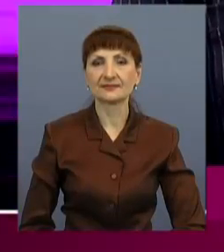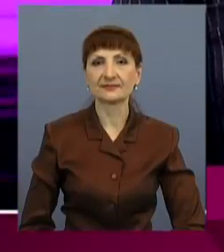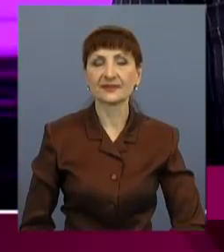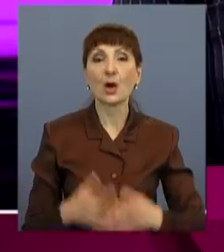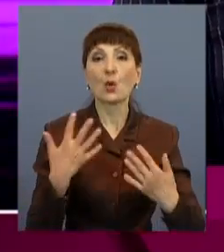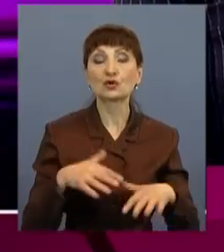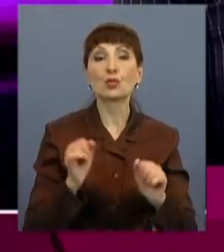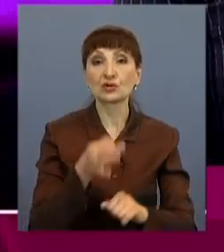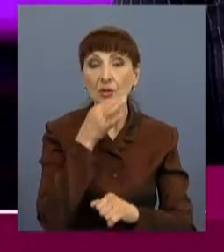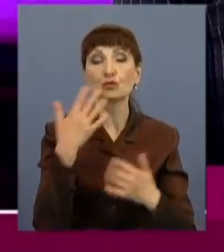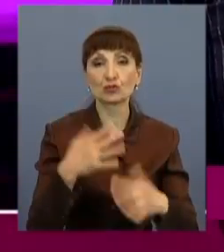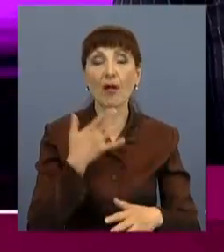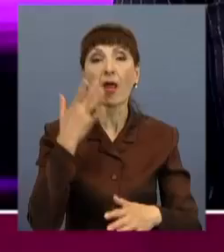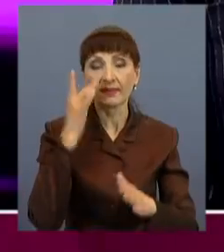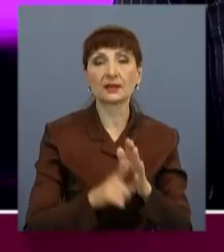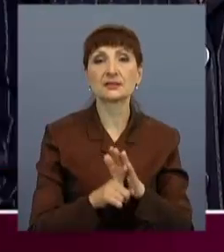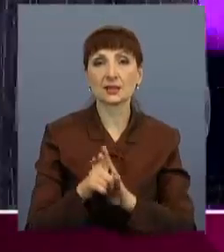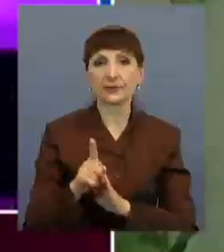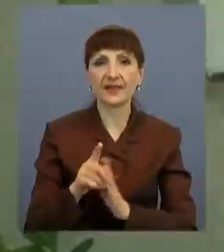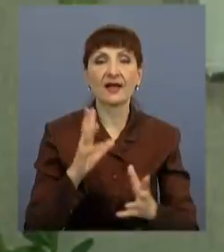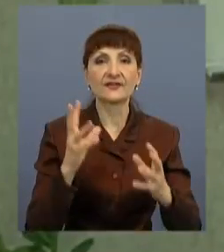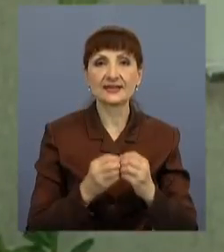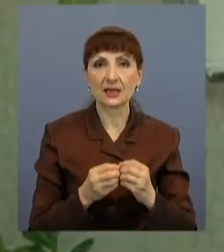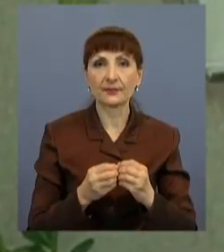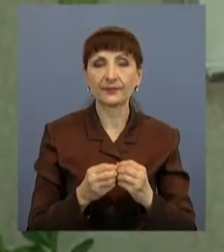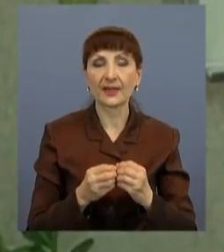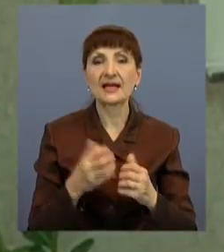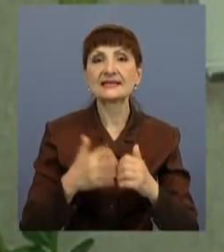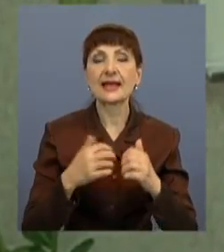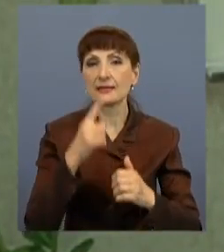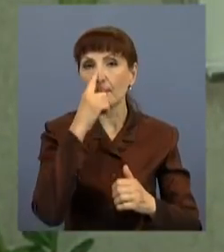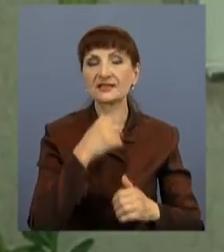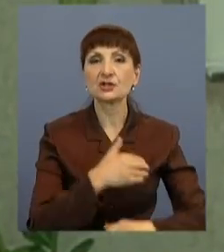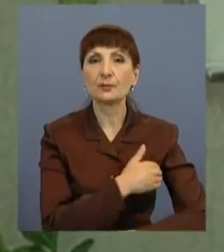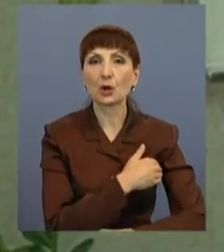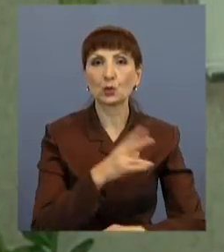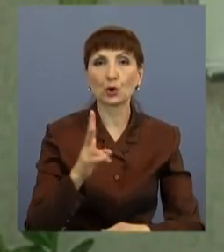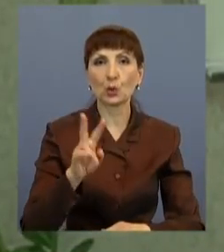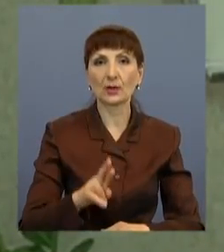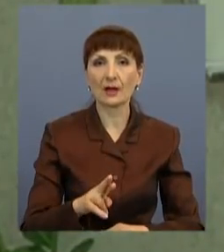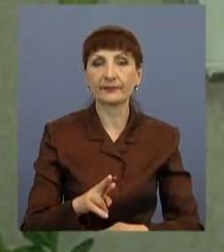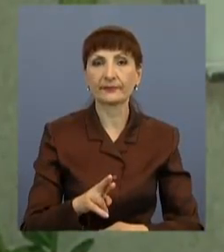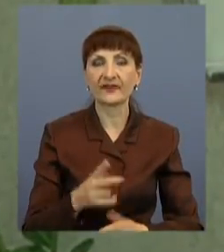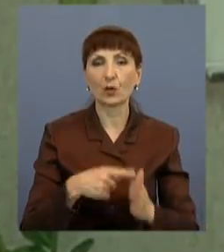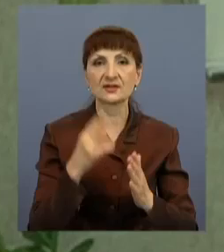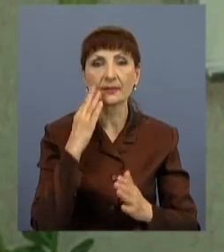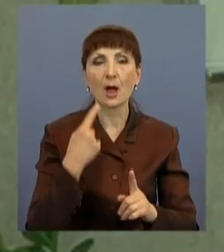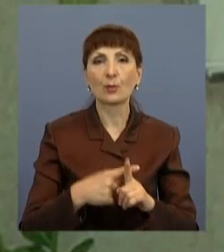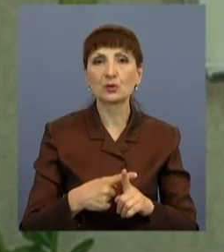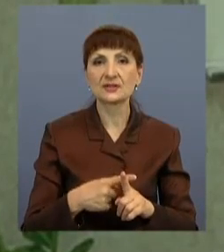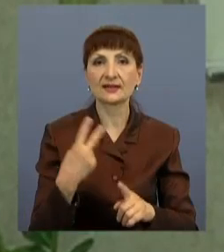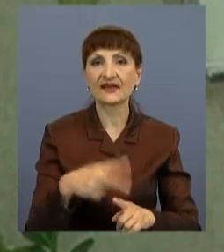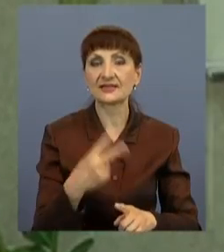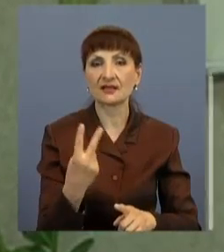Уже можно сказать, что лето наступило. В целом среднемесячная температура июня в городе Алматы ожидается плюс